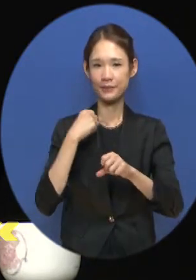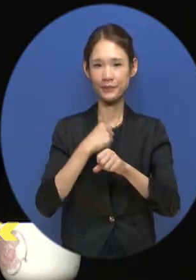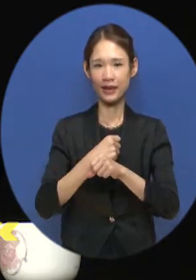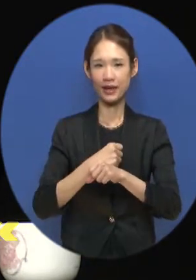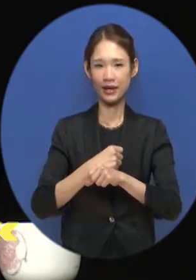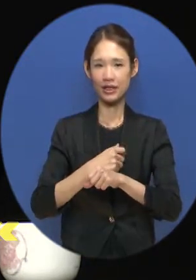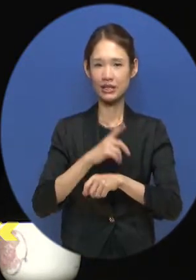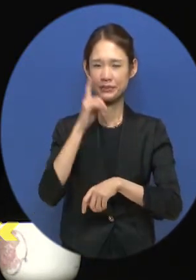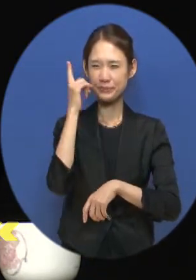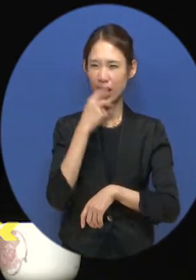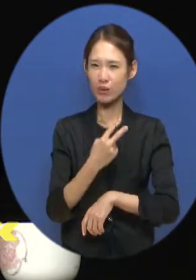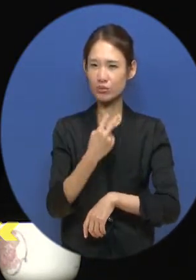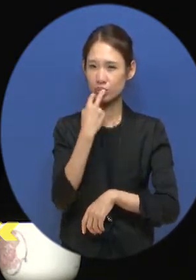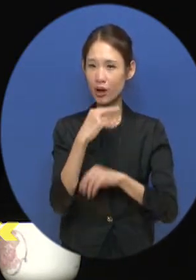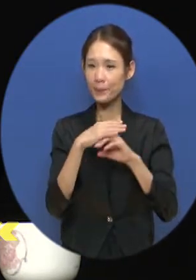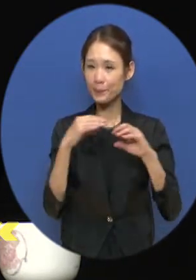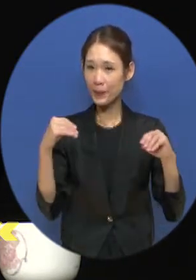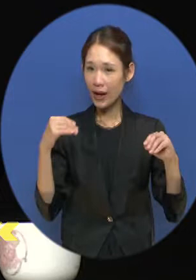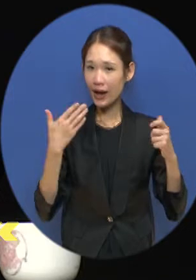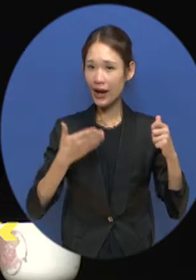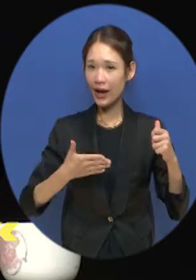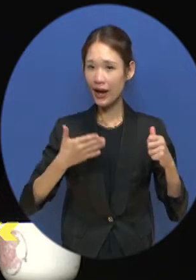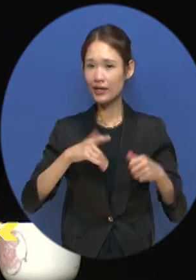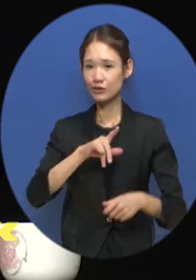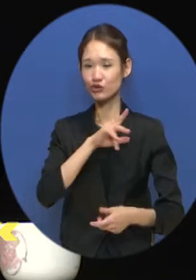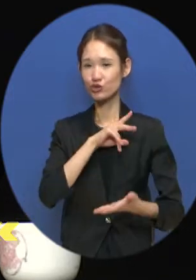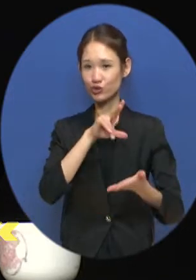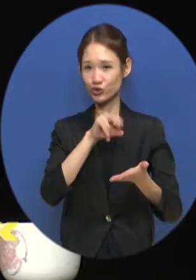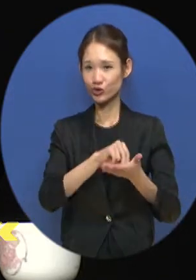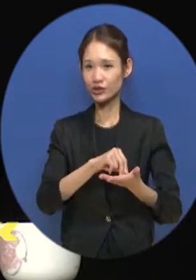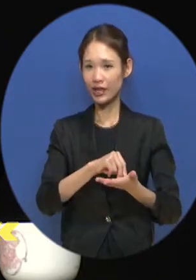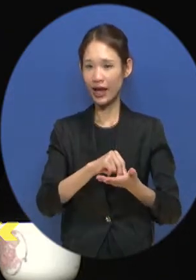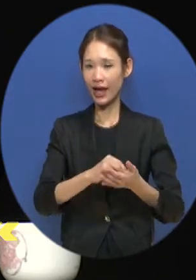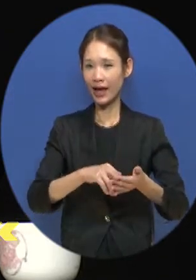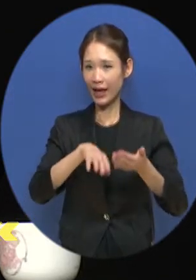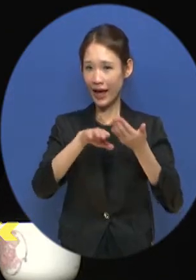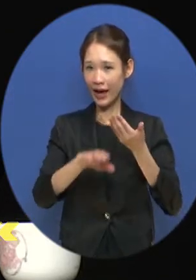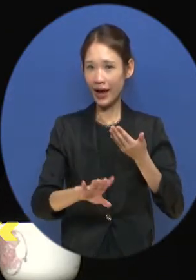플러스에서는 미세먼지 제대로 알고 해결합시다라는 큰 주제하에